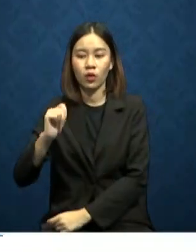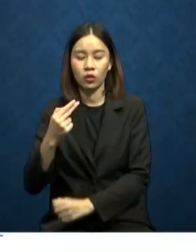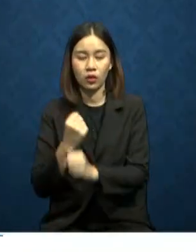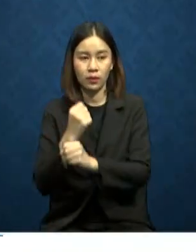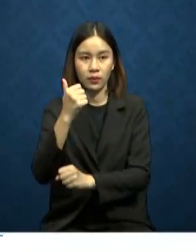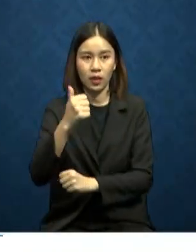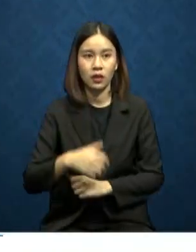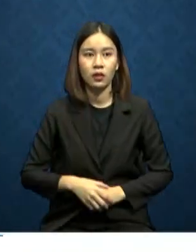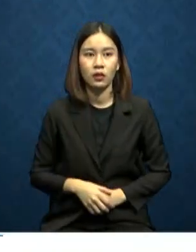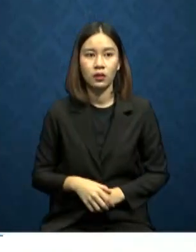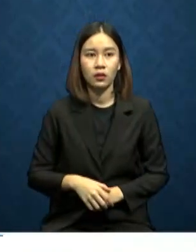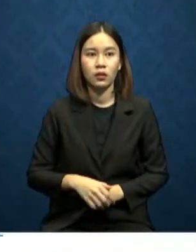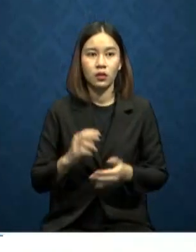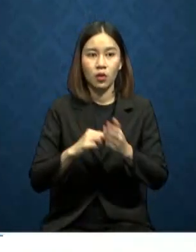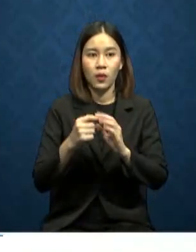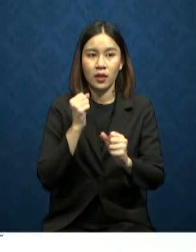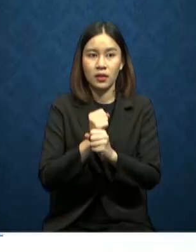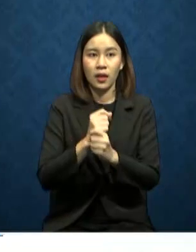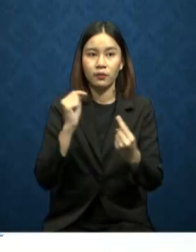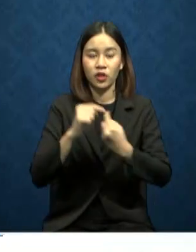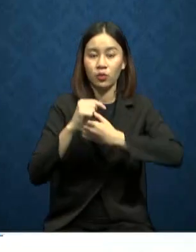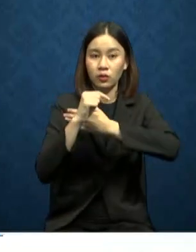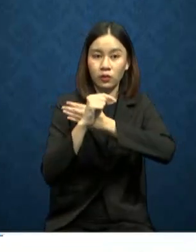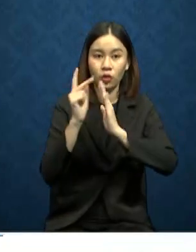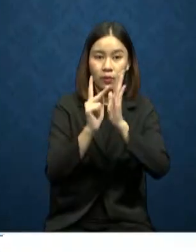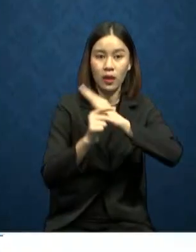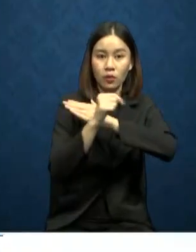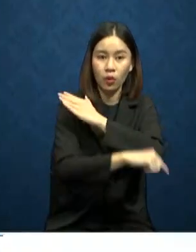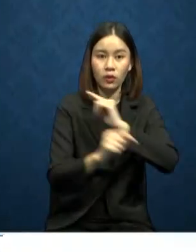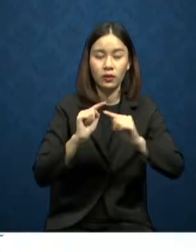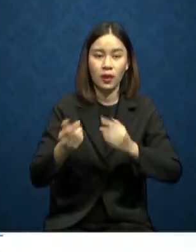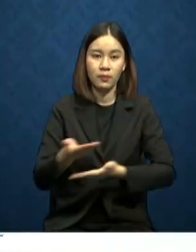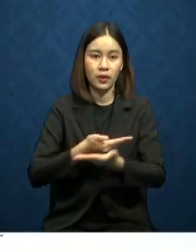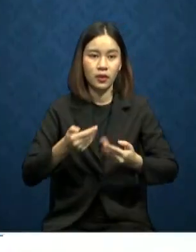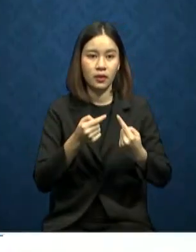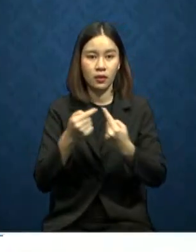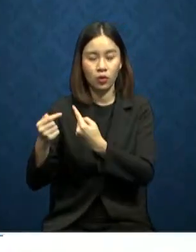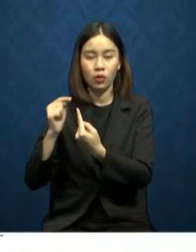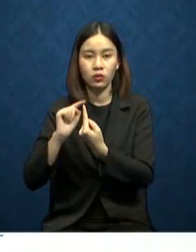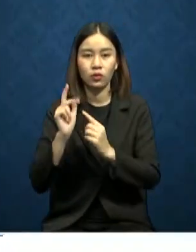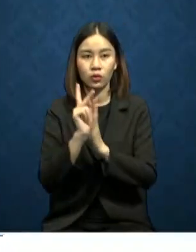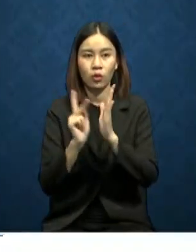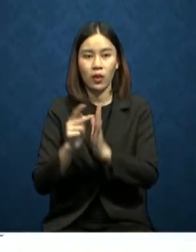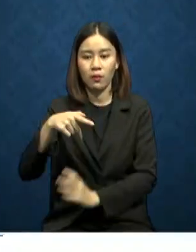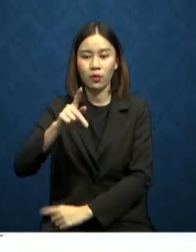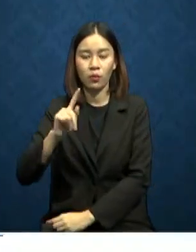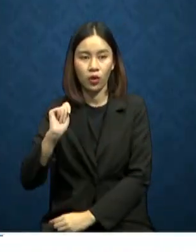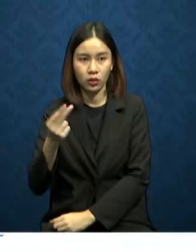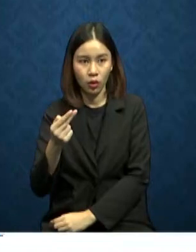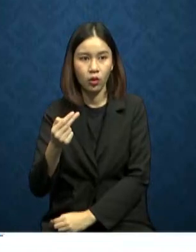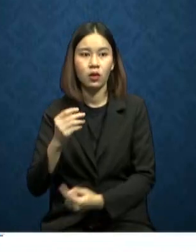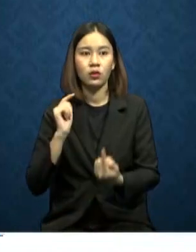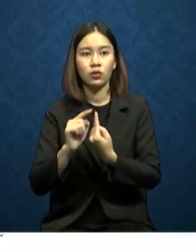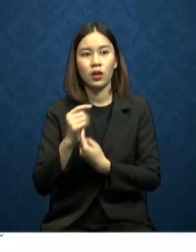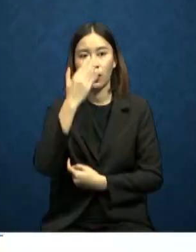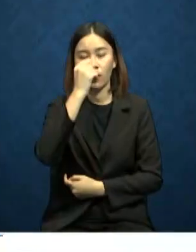ได้ซึ่งจะเป็นส่วนงานในคดีงานทุจริตคราวนี้เมื่อพิจารณาต่อเนื่องมาถึงตัวกฎหมายปปทเองครับท่านเนื่อง